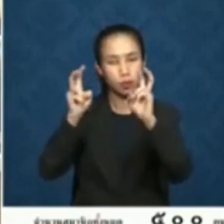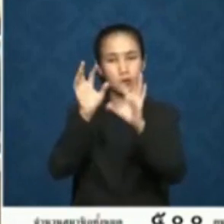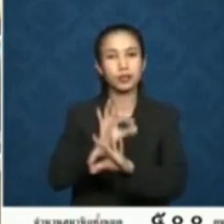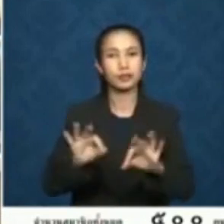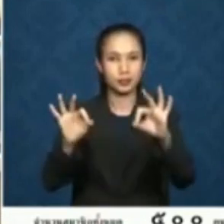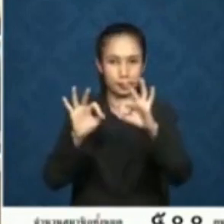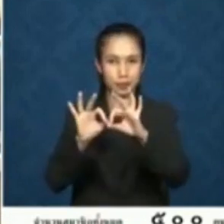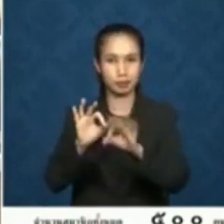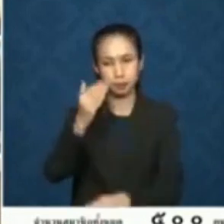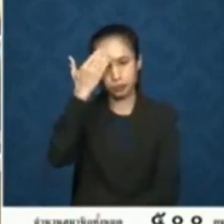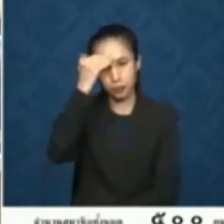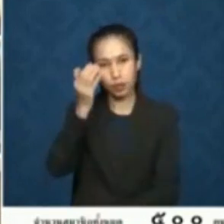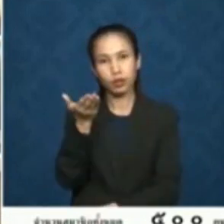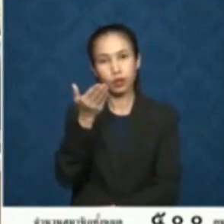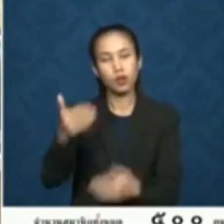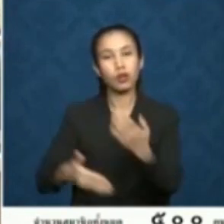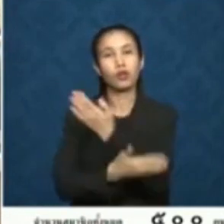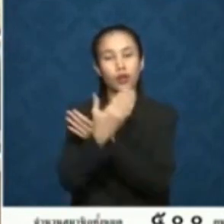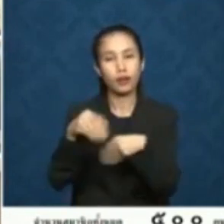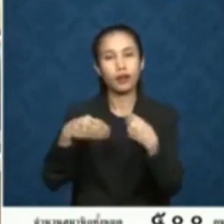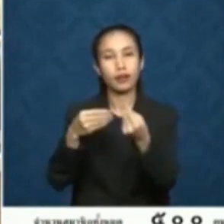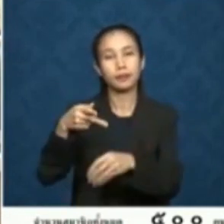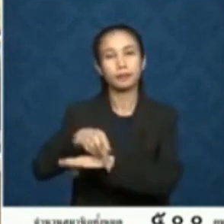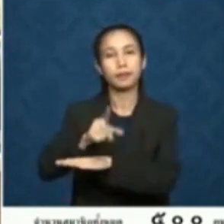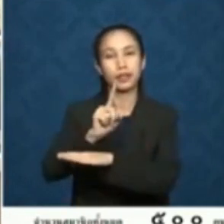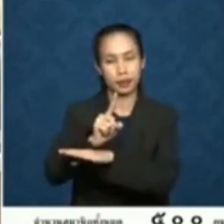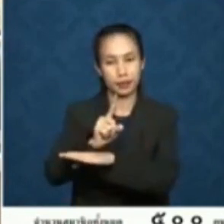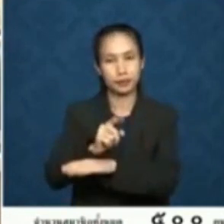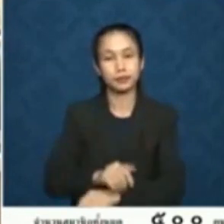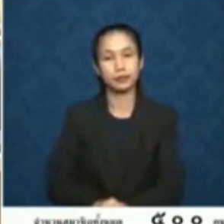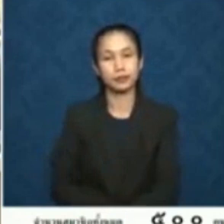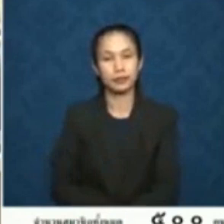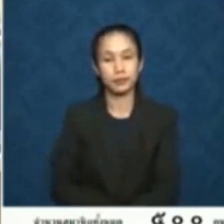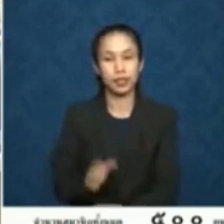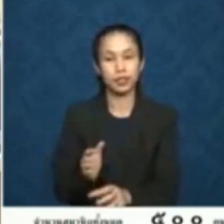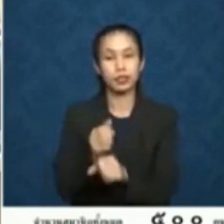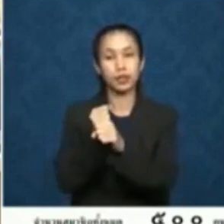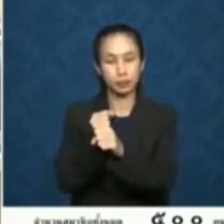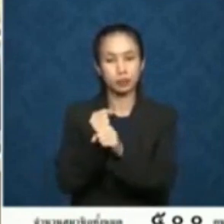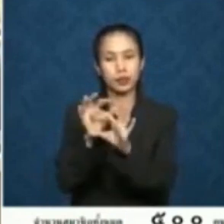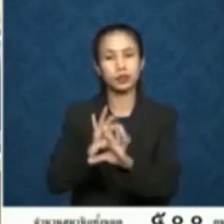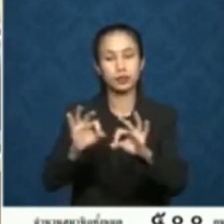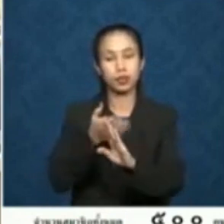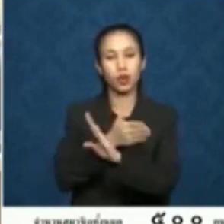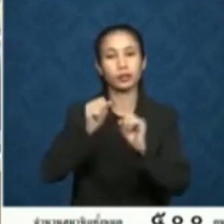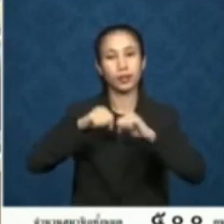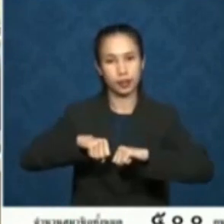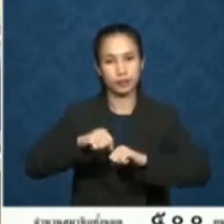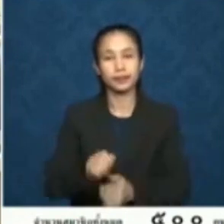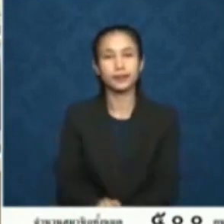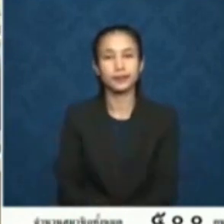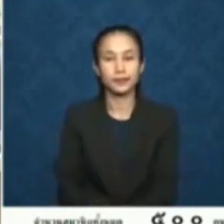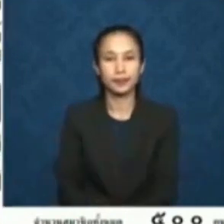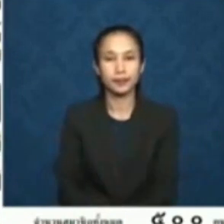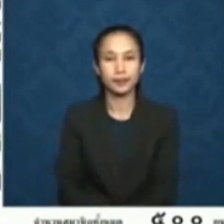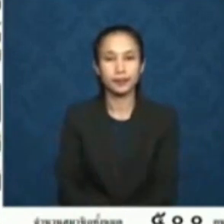พราะฉะนั้นก็คิดว่าเป็นเรื่องที่มีความจำเป็นครับที่อยากจะขอโอกาสท่านประธานสักเล็กน้อยแหละครับใช้เวลาไม่นานครับเพื่อที่จะได้สรุปสาระสำคัญครับ